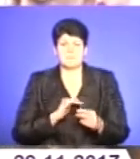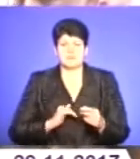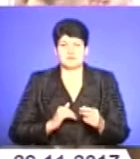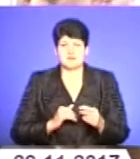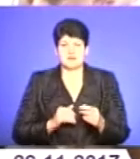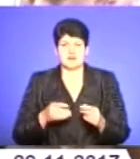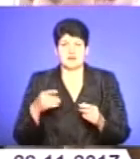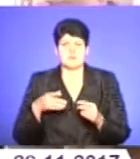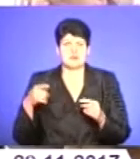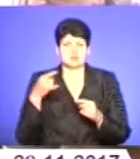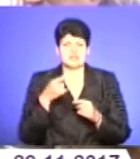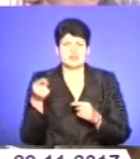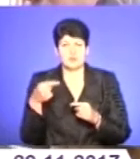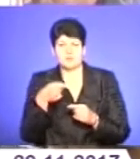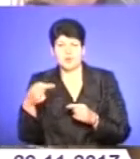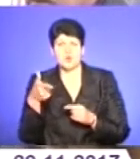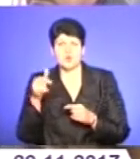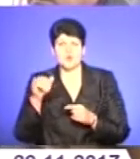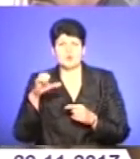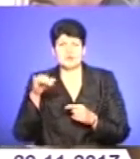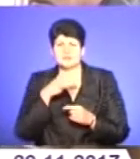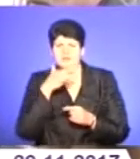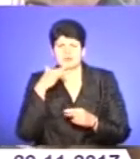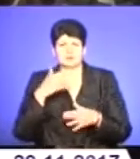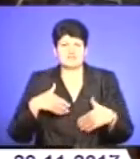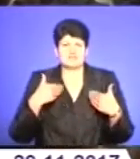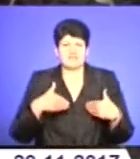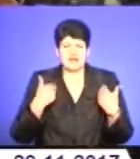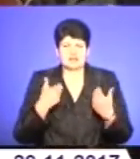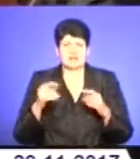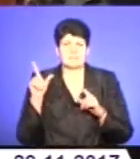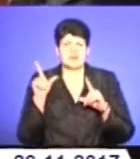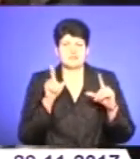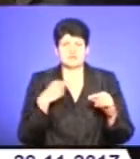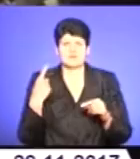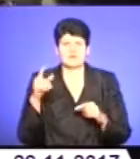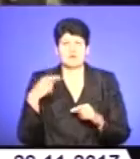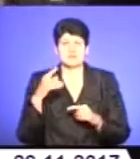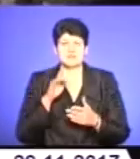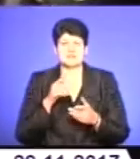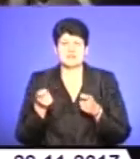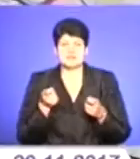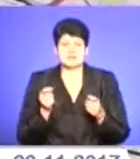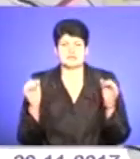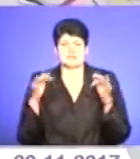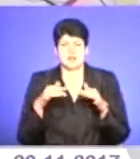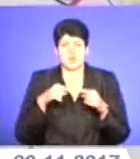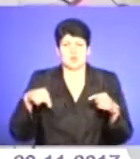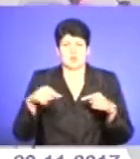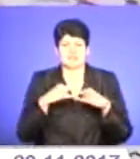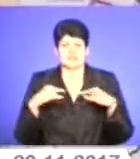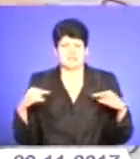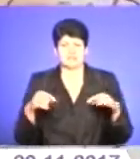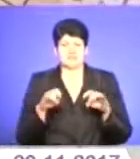маршруті Тернопіль-Гусятин. Після неодноразових звернень перевізників обласній держадміністрації зібрали круглий стіл. Час переговорів